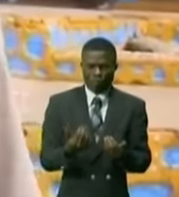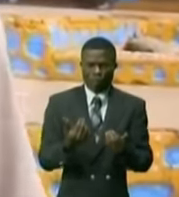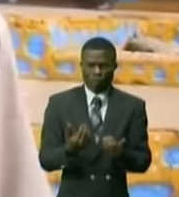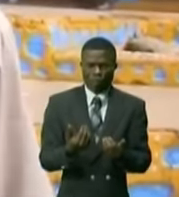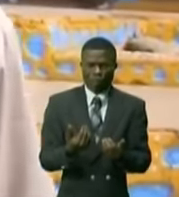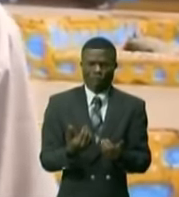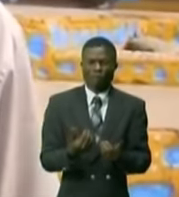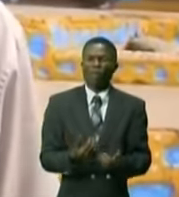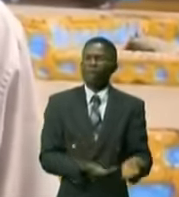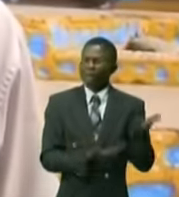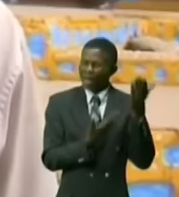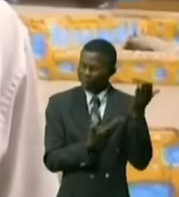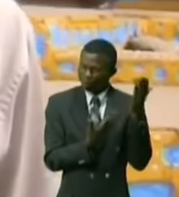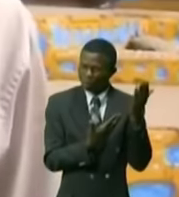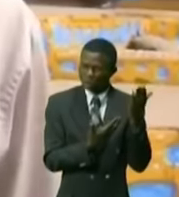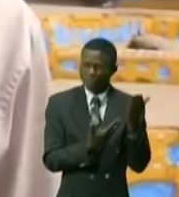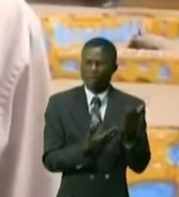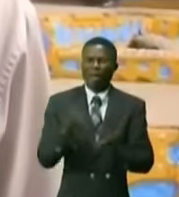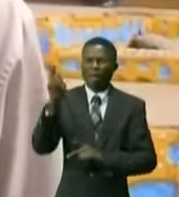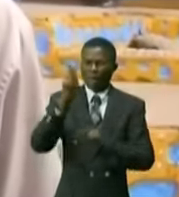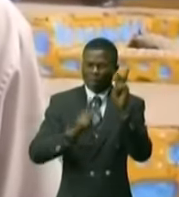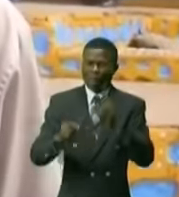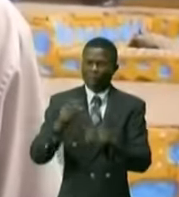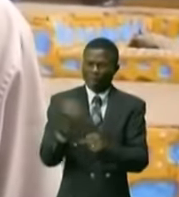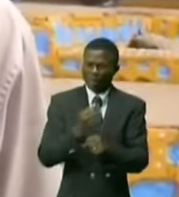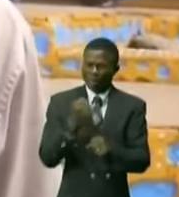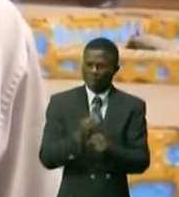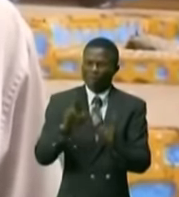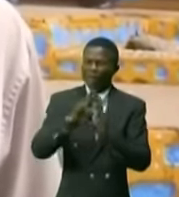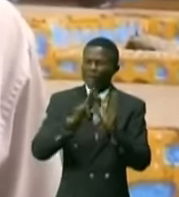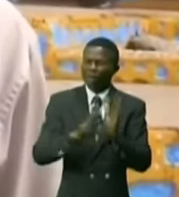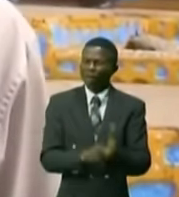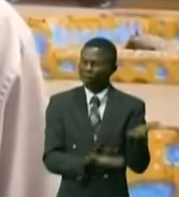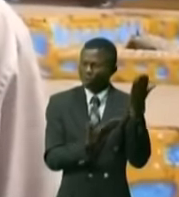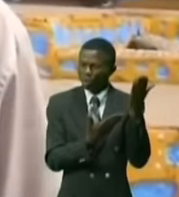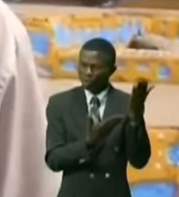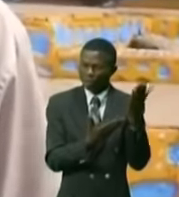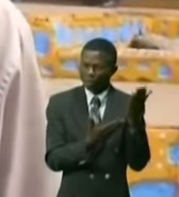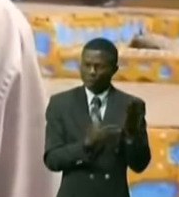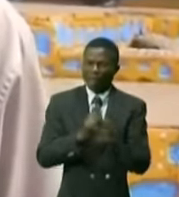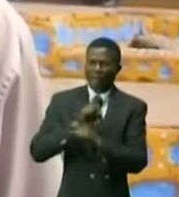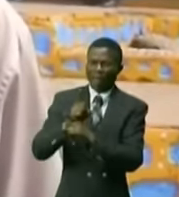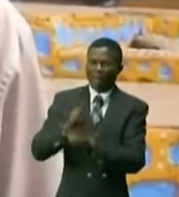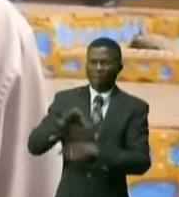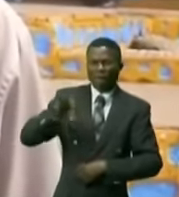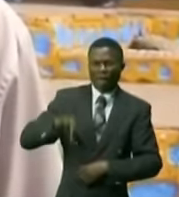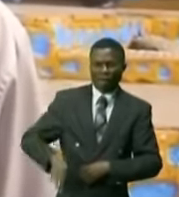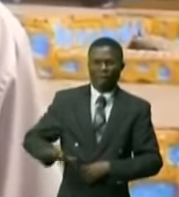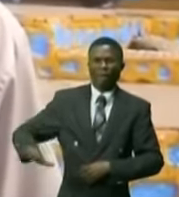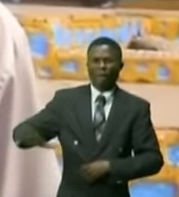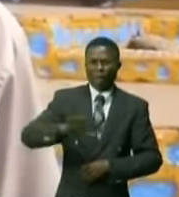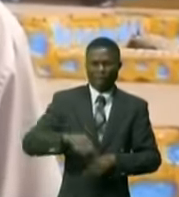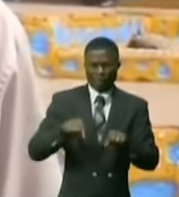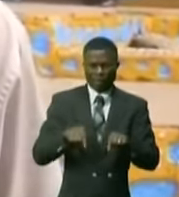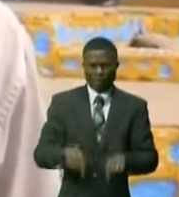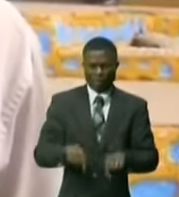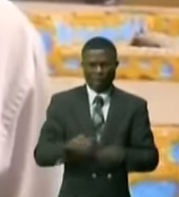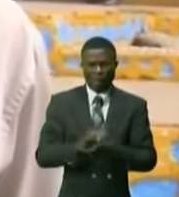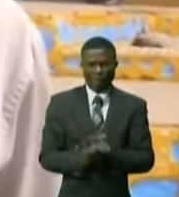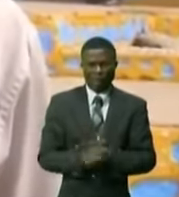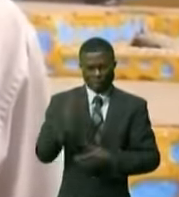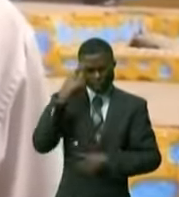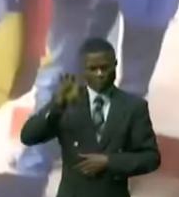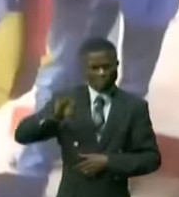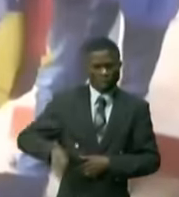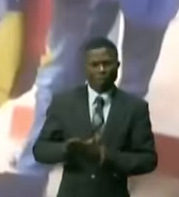les utiles qui vont jouer leur rôle de défendre les intérêts de cette patrie, pour